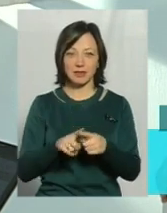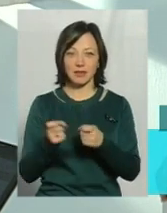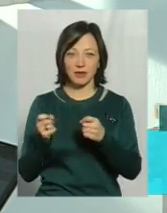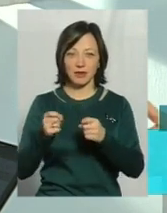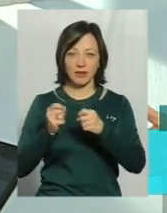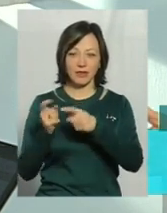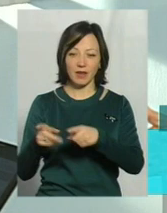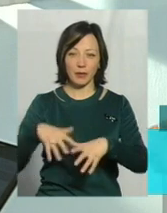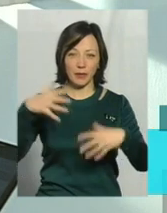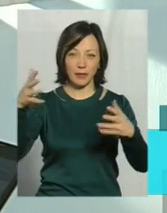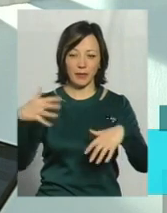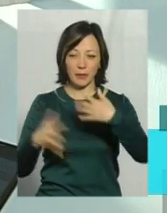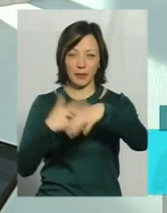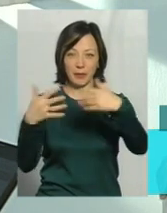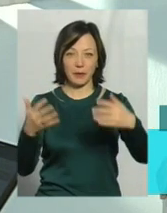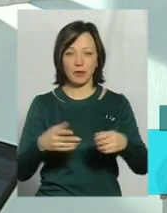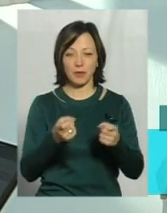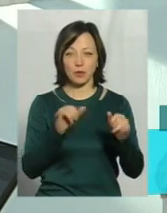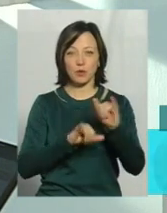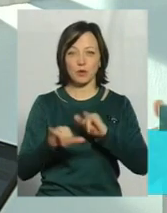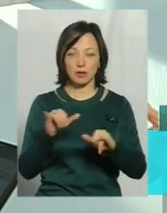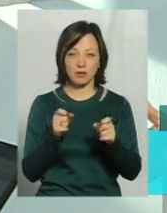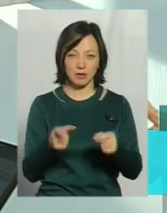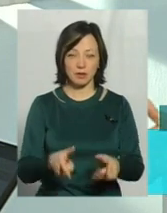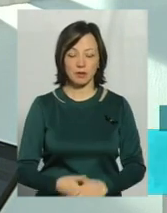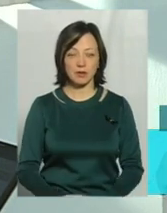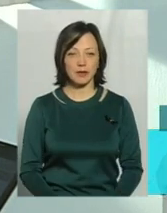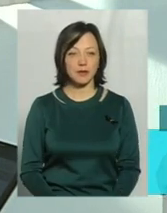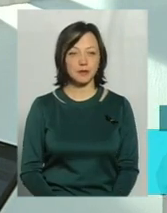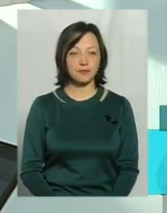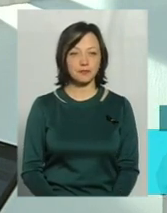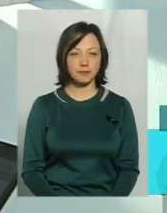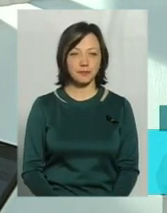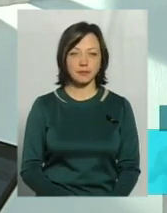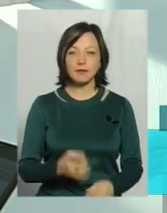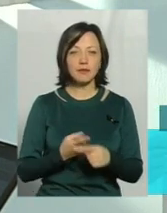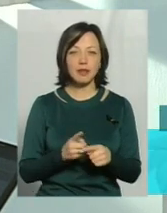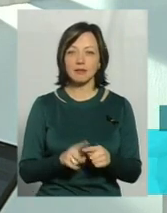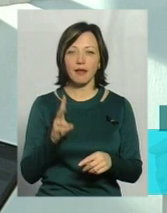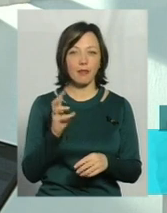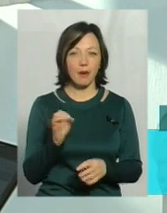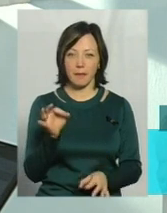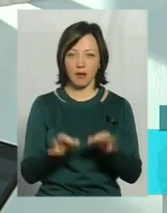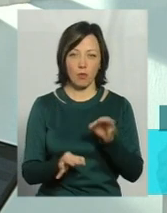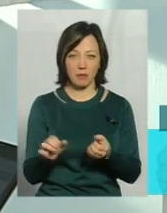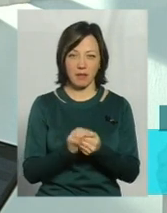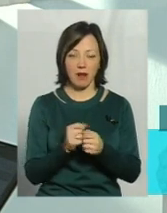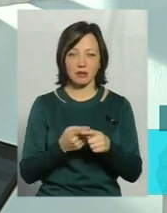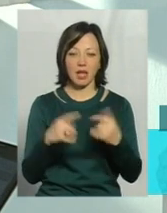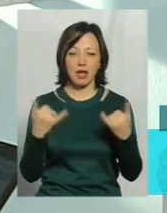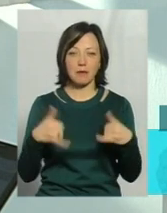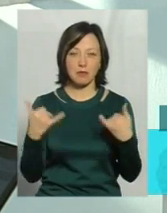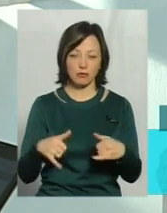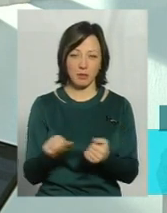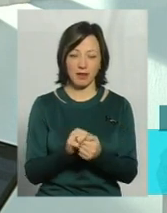вітром роздмухує десь, тому що його викидає, та він це вже не природний матеріал, то вже є хімічний матеріал. І таких